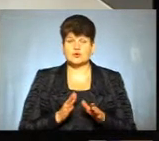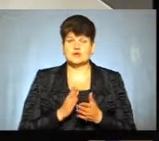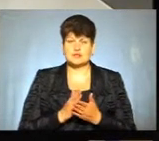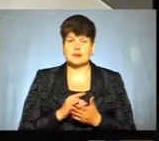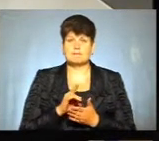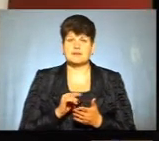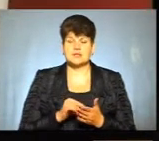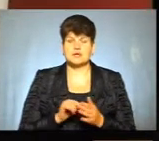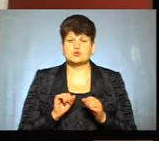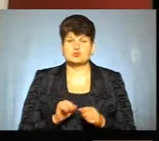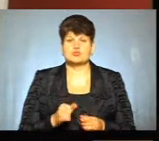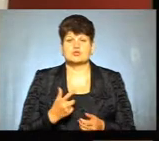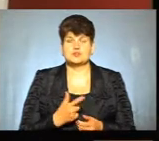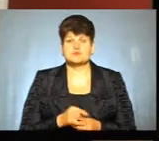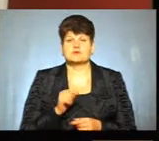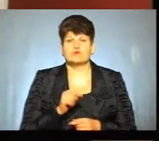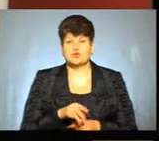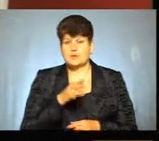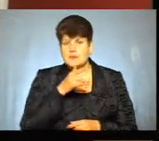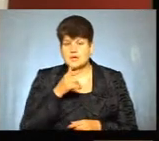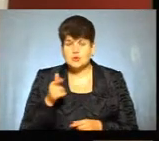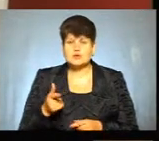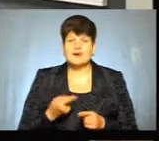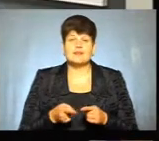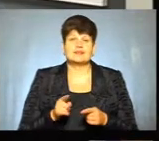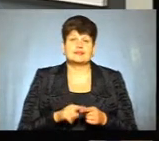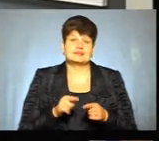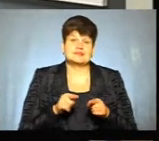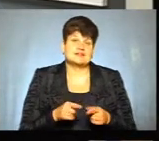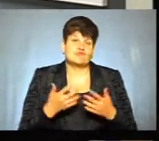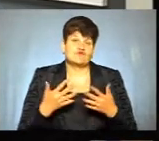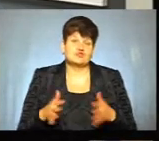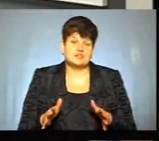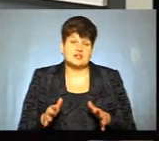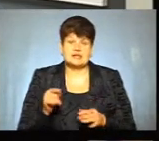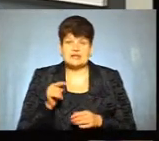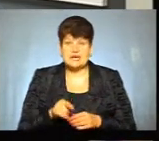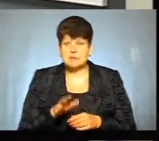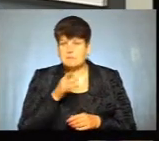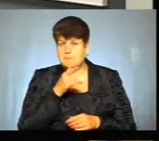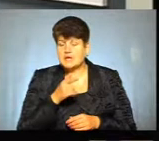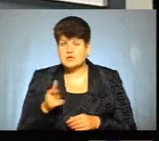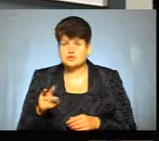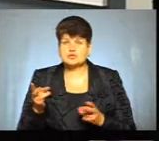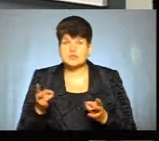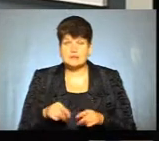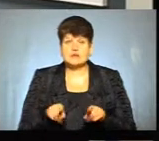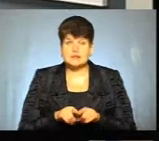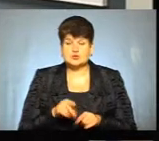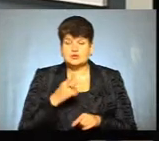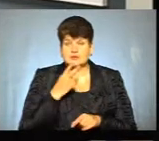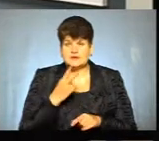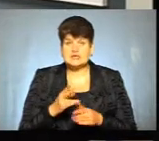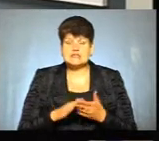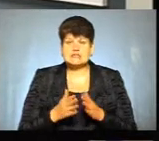питання, що можна щепитися і в той період. Але це вже, знаєте, якби такий період, що треба також дивитися на